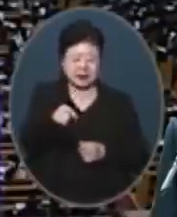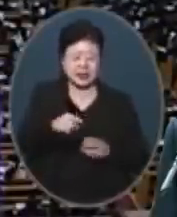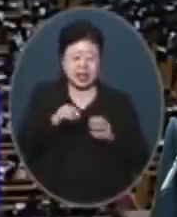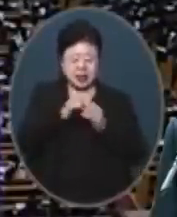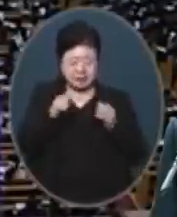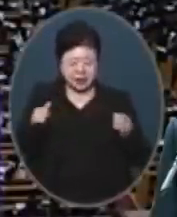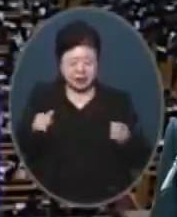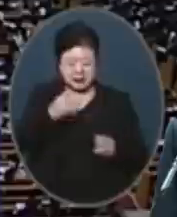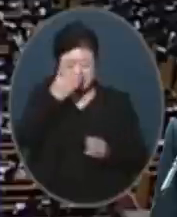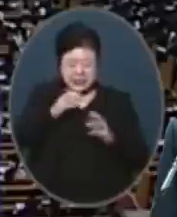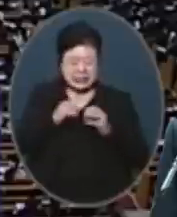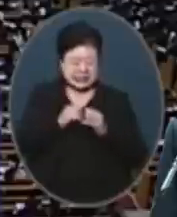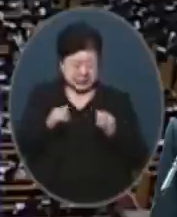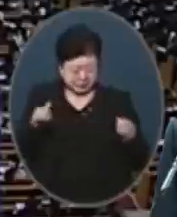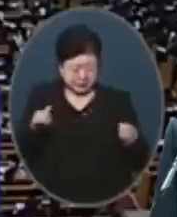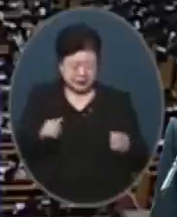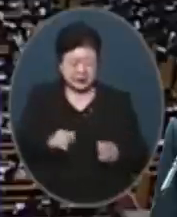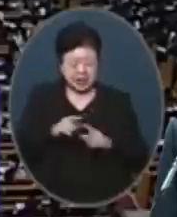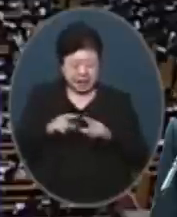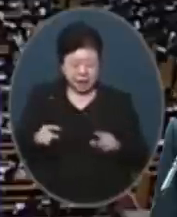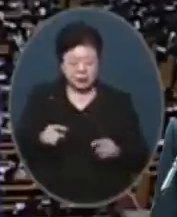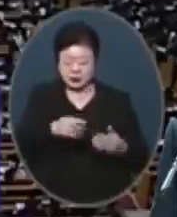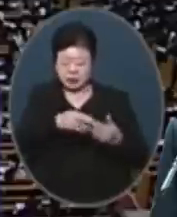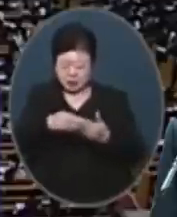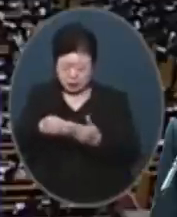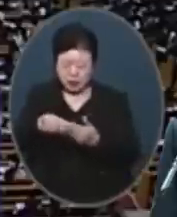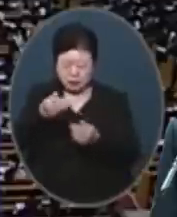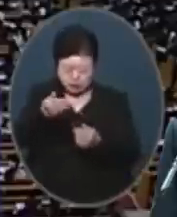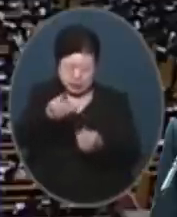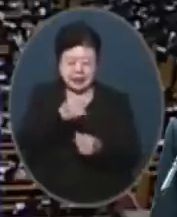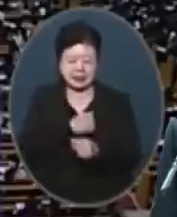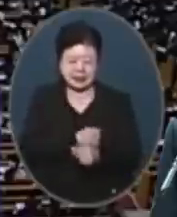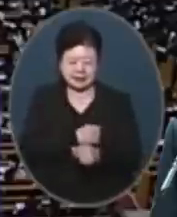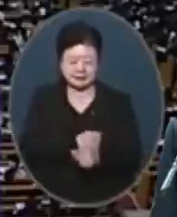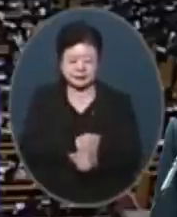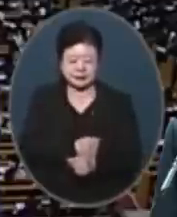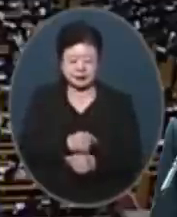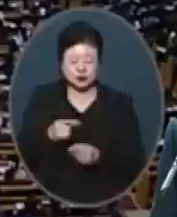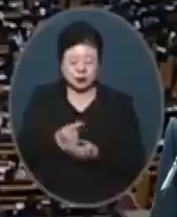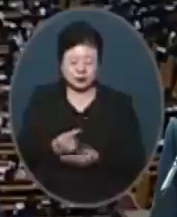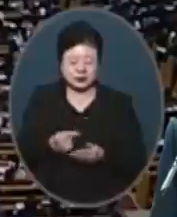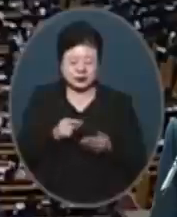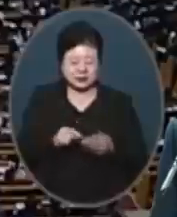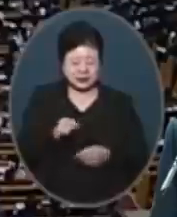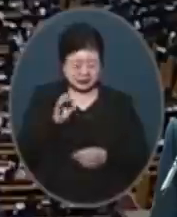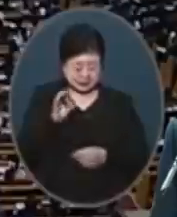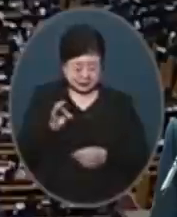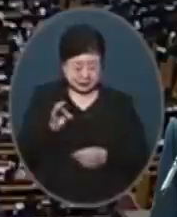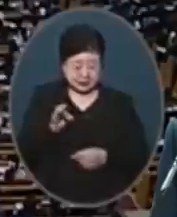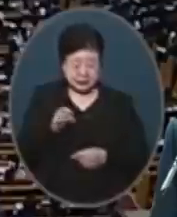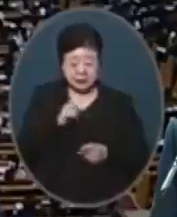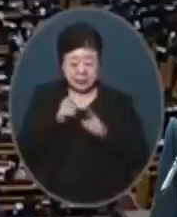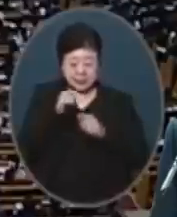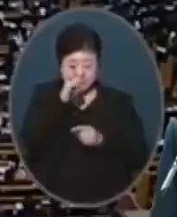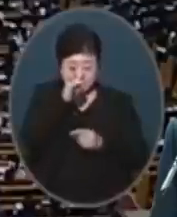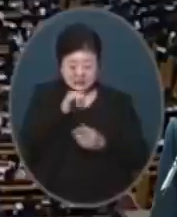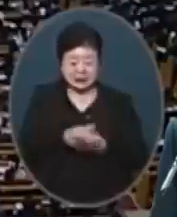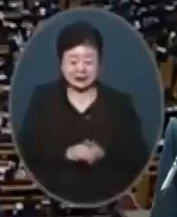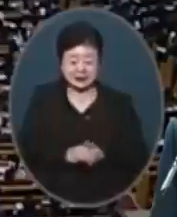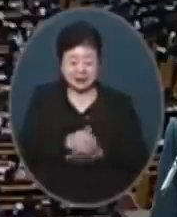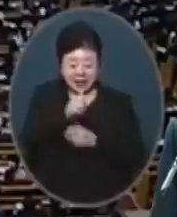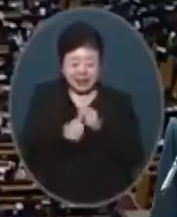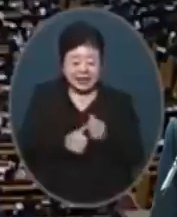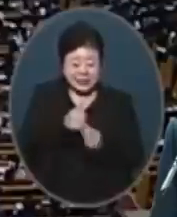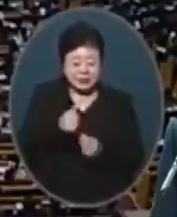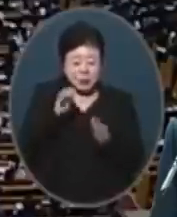백성 이스라엘 자손을 애굽에서 인도하여 내게 하리라 출애굽기 3장 10절에 말씀하고 있습니다.